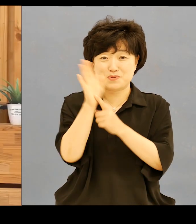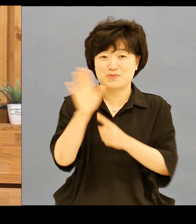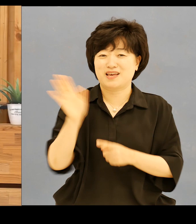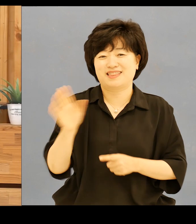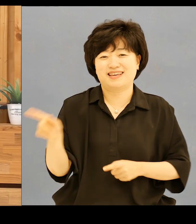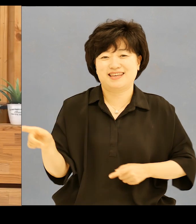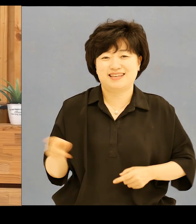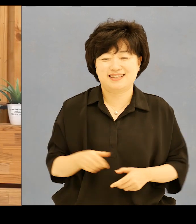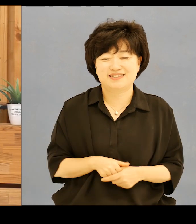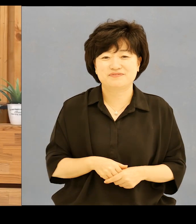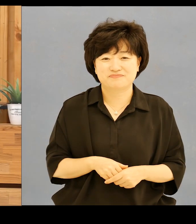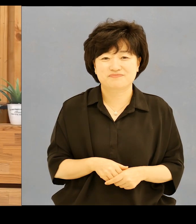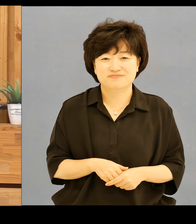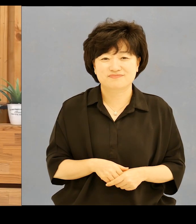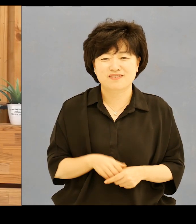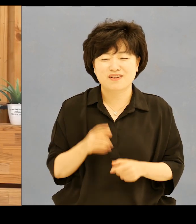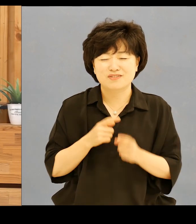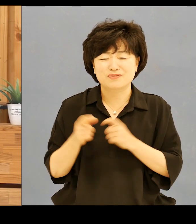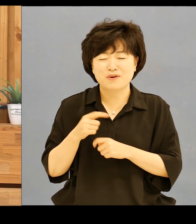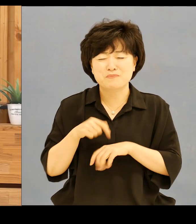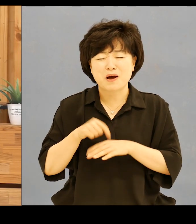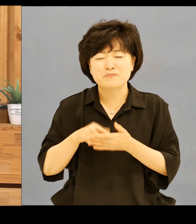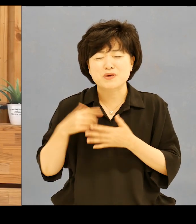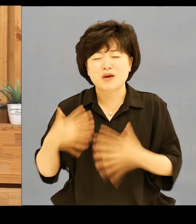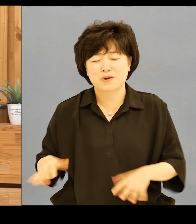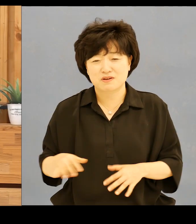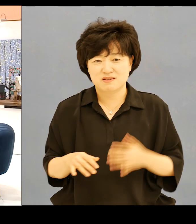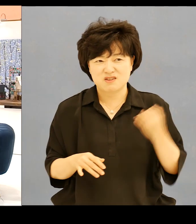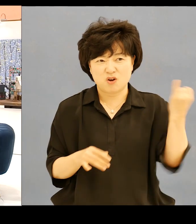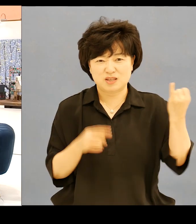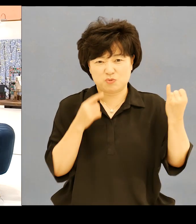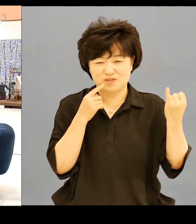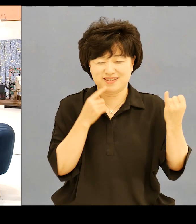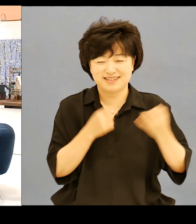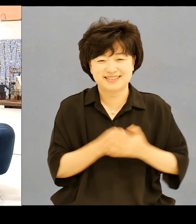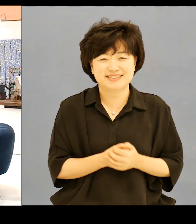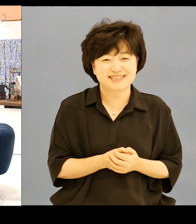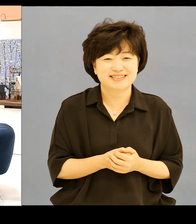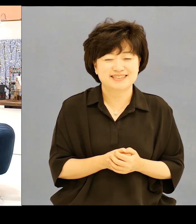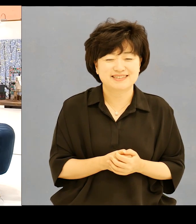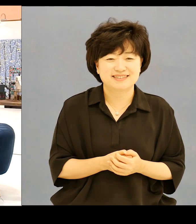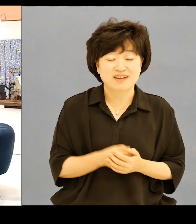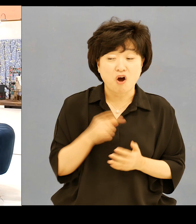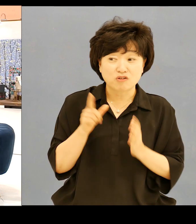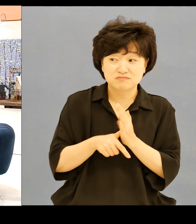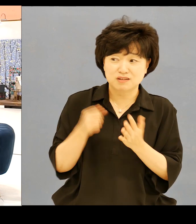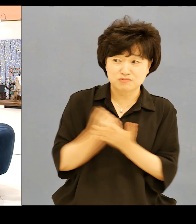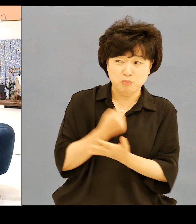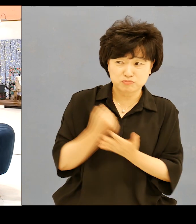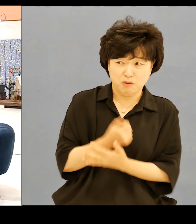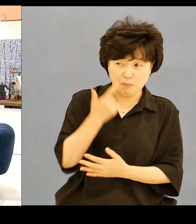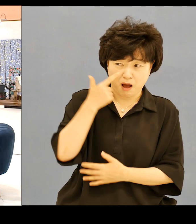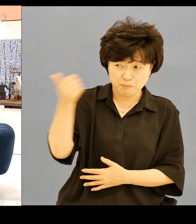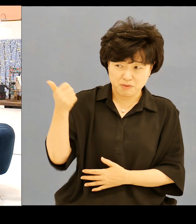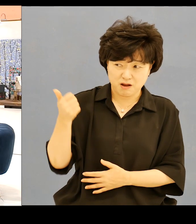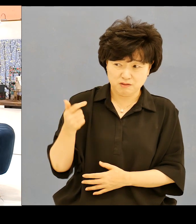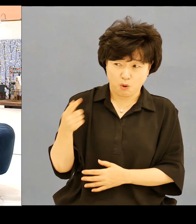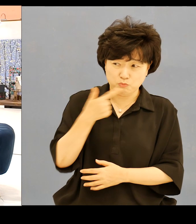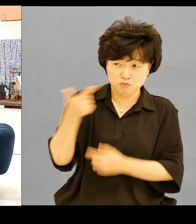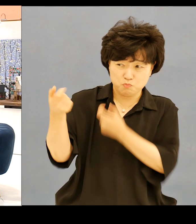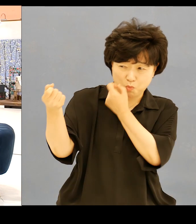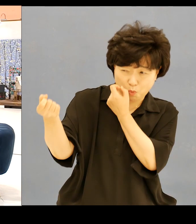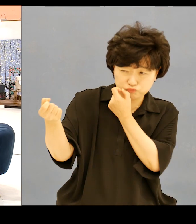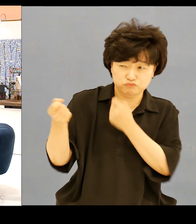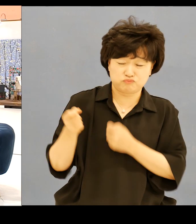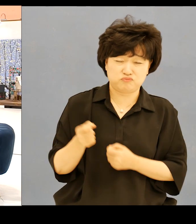하셨거든요. 표현을 못 하는 거예요. 그래서 더 여려요. 어느 때는 조금 섭섭할 때도 있었거든요. 너무